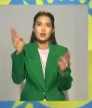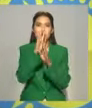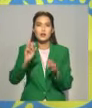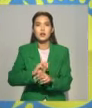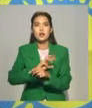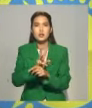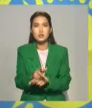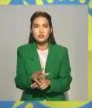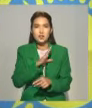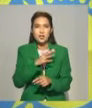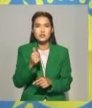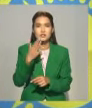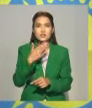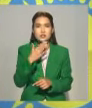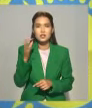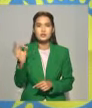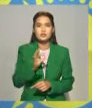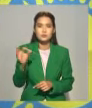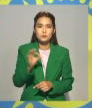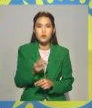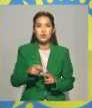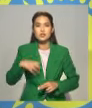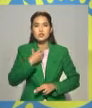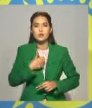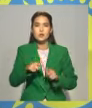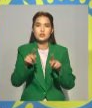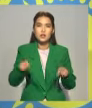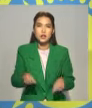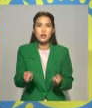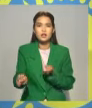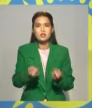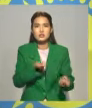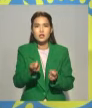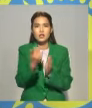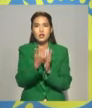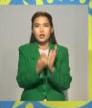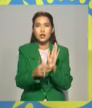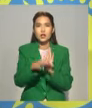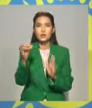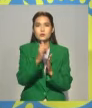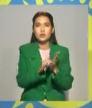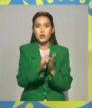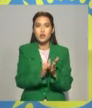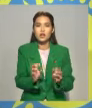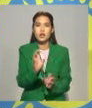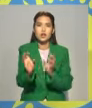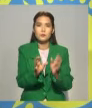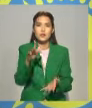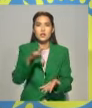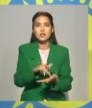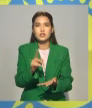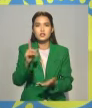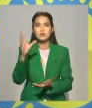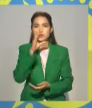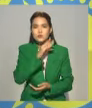достигнет 87,5%. Это отражено в дорожной карте по выполнению нашей предвыборной программы. Уровень обеспеченности центрами питьевой воды в области